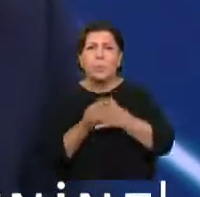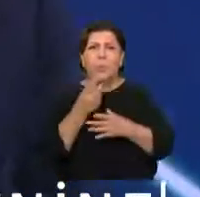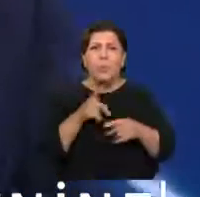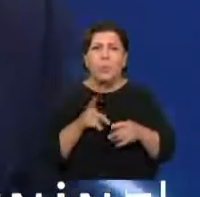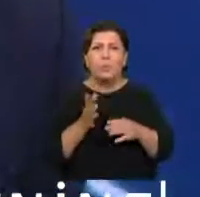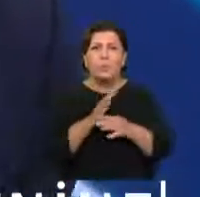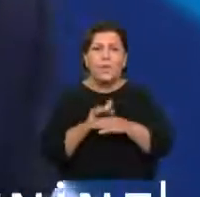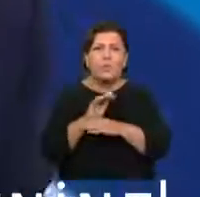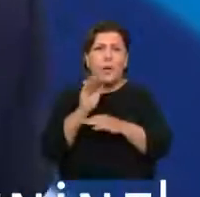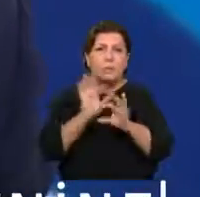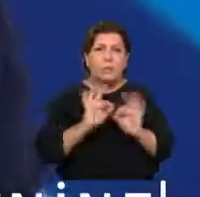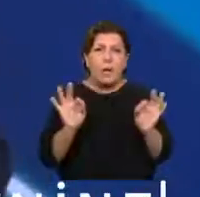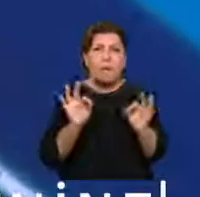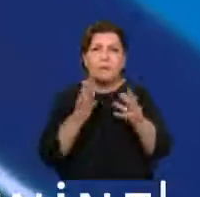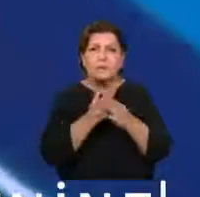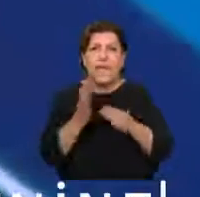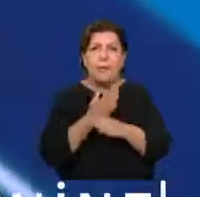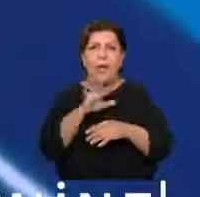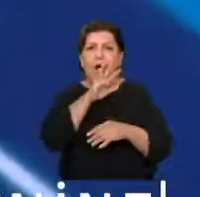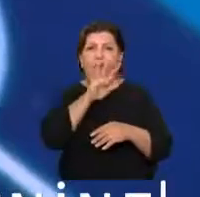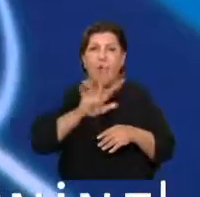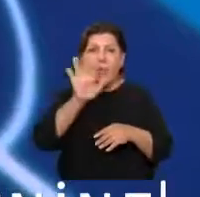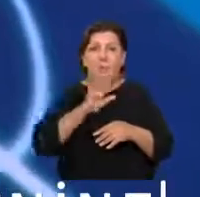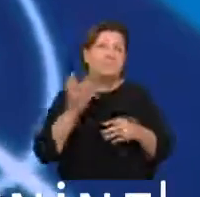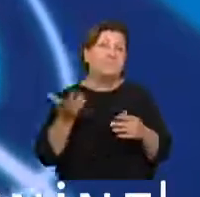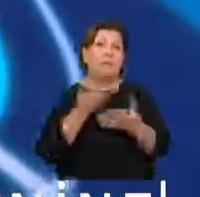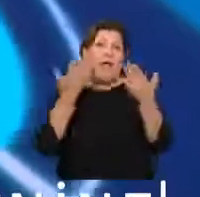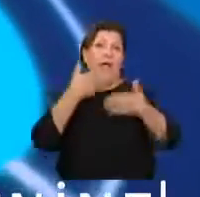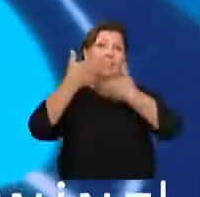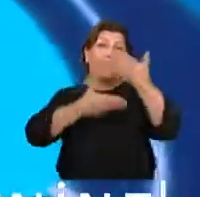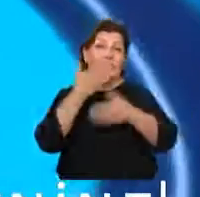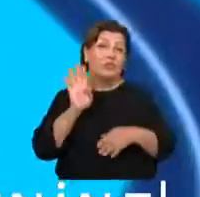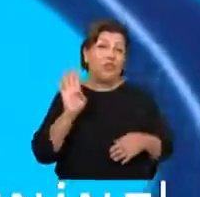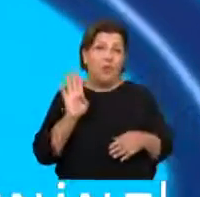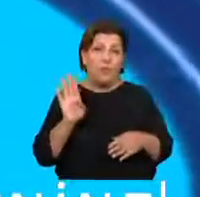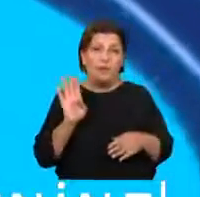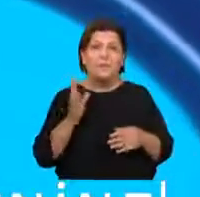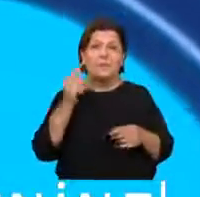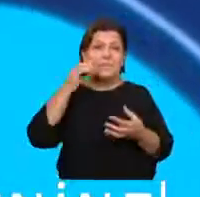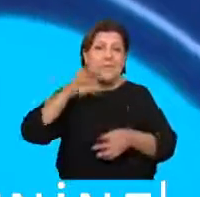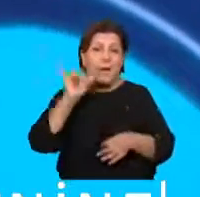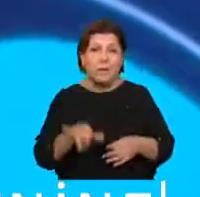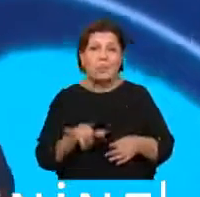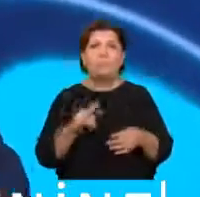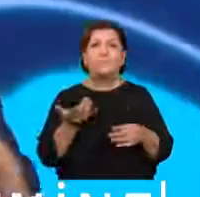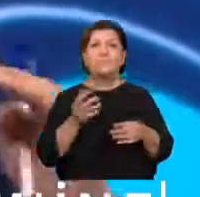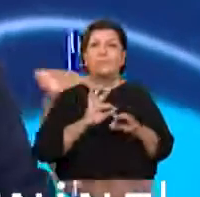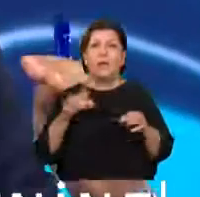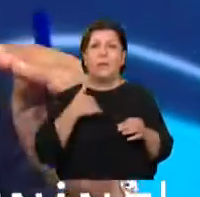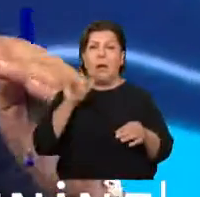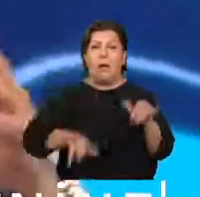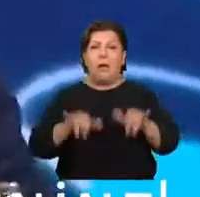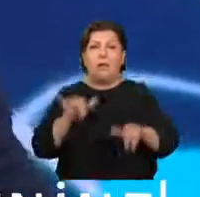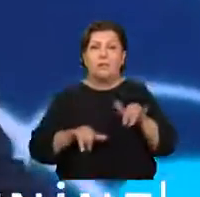sebebi yani Avrupa'nın Yani sözde Demokrasiyi pratize eden insan hakları vesaire standartlarını en